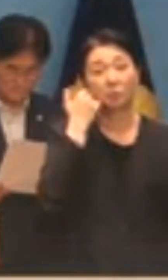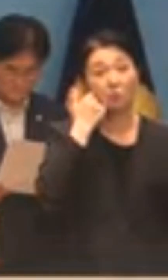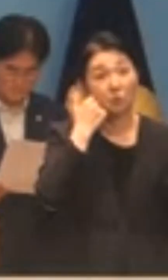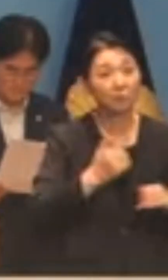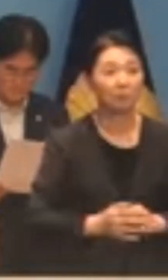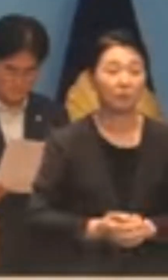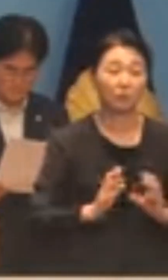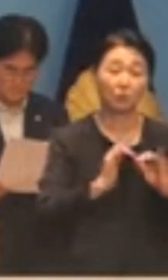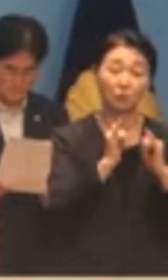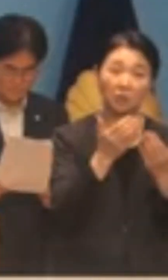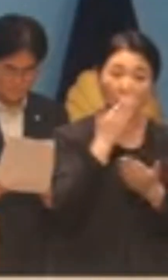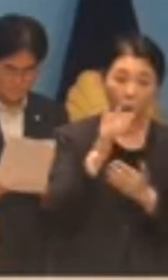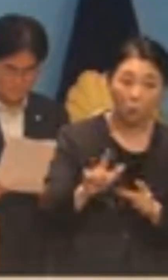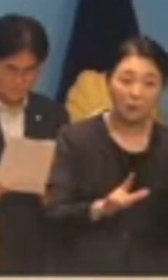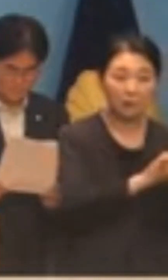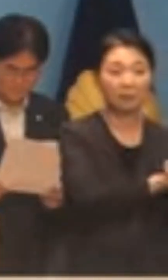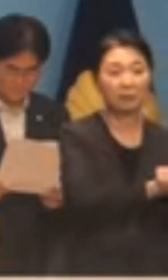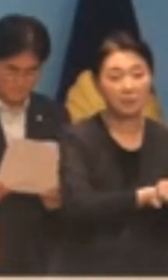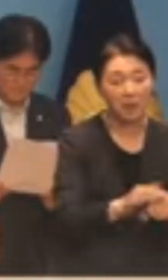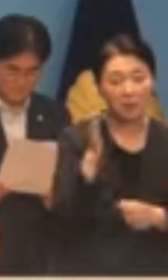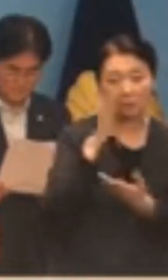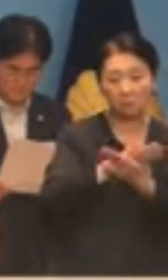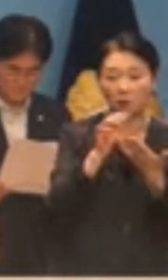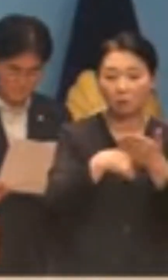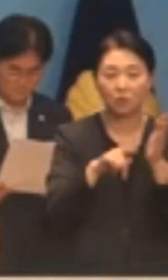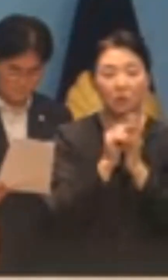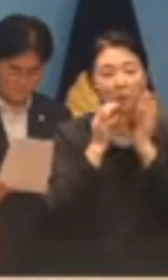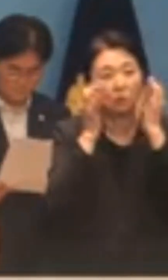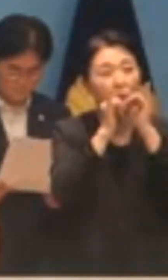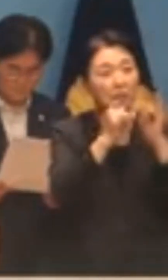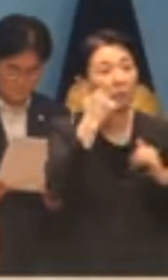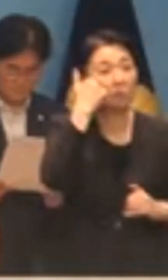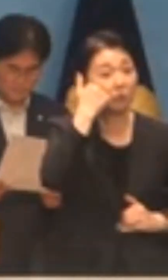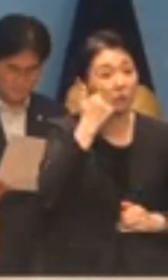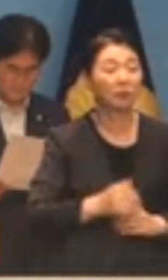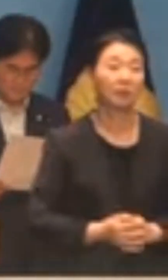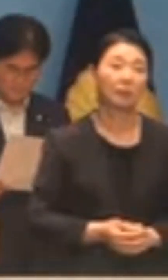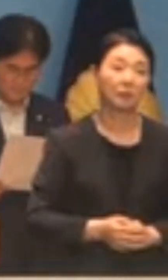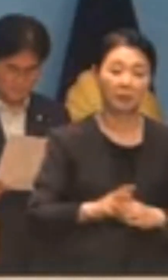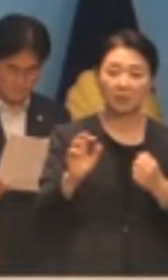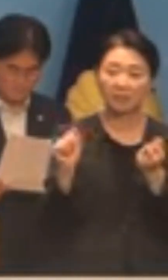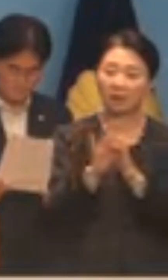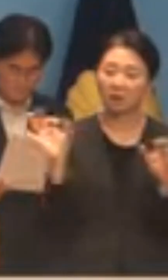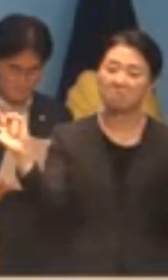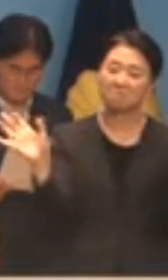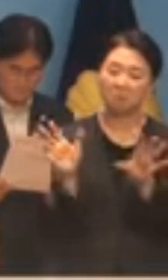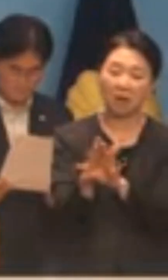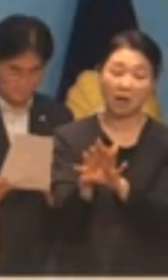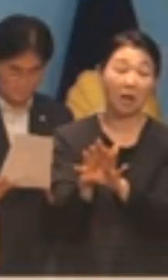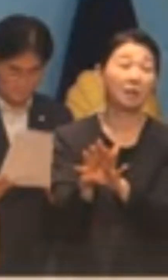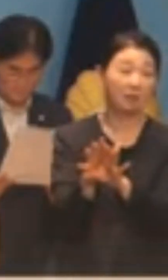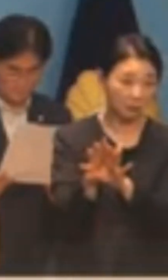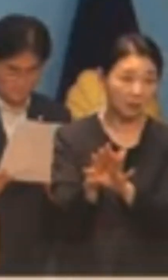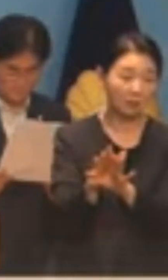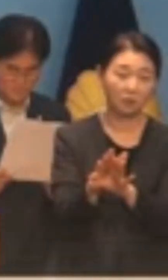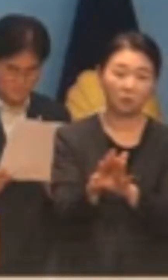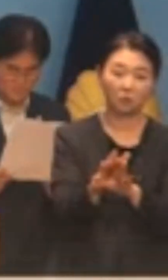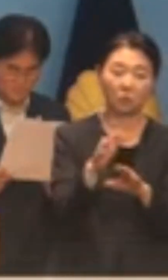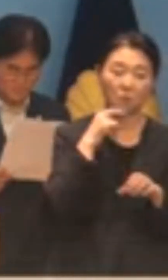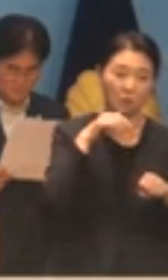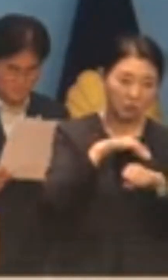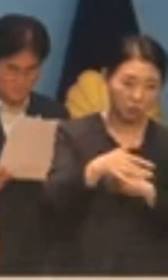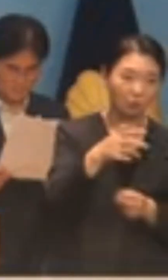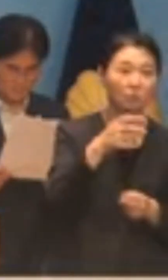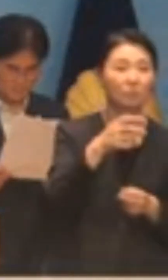국민의 잘살의증과 평화를 위해 노력할 사람, 내란을 종식하고 민주주의와 법치주의를 세우는